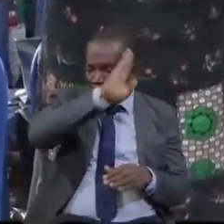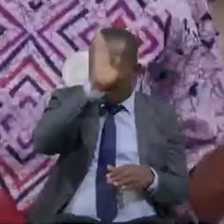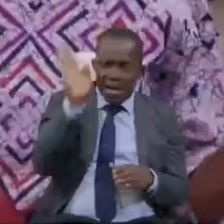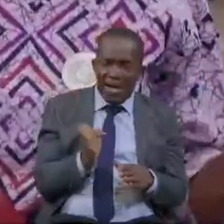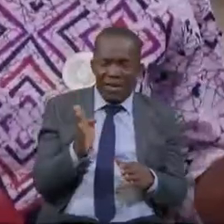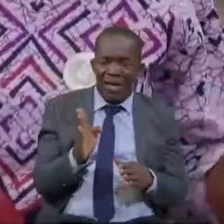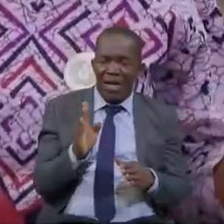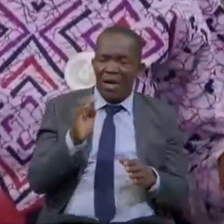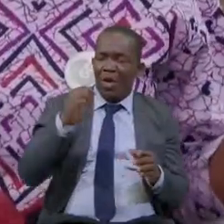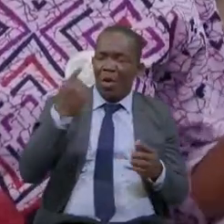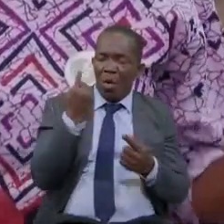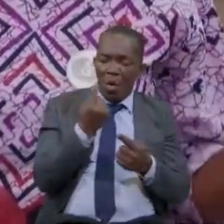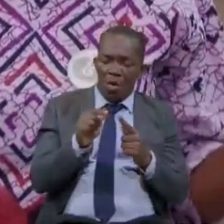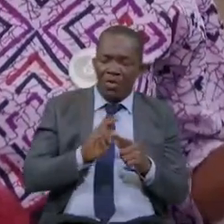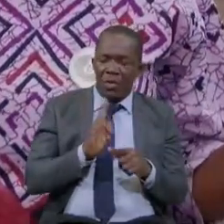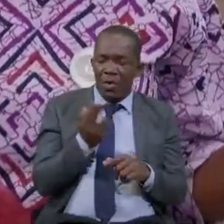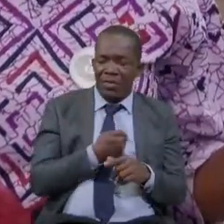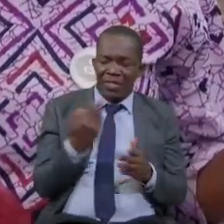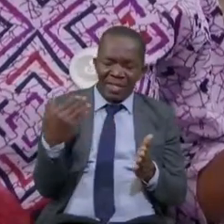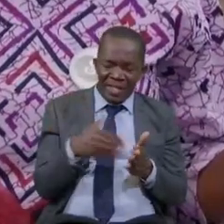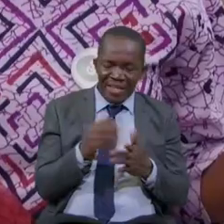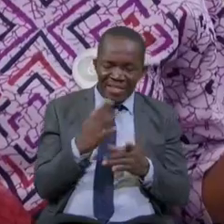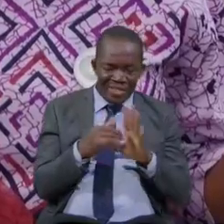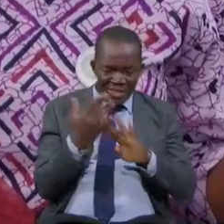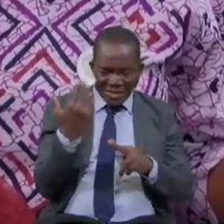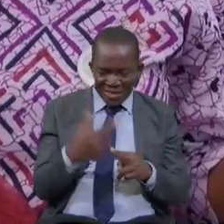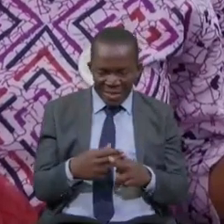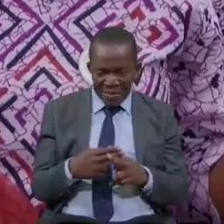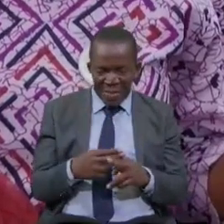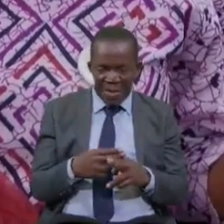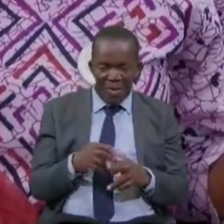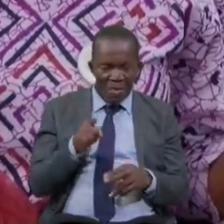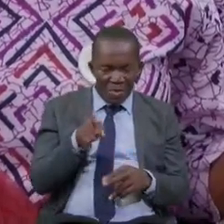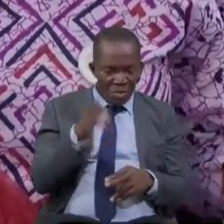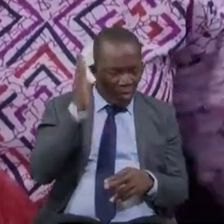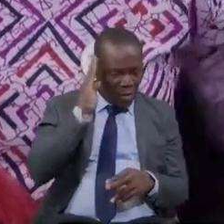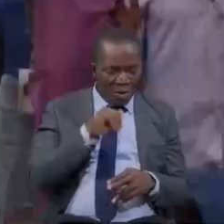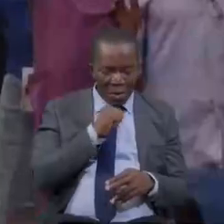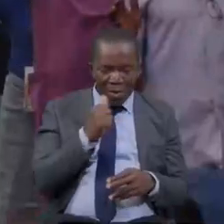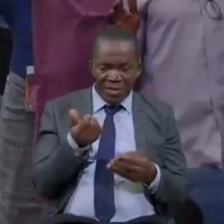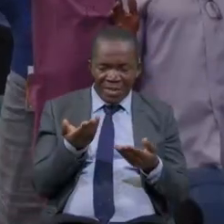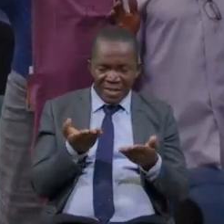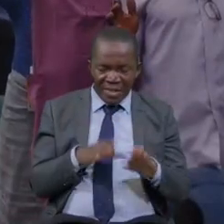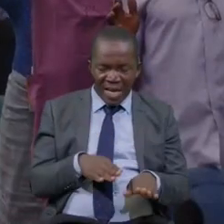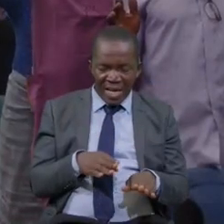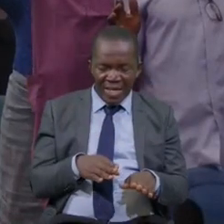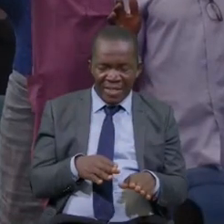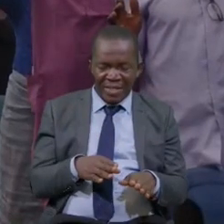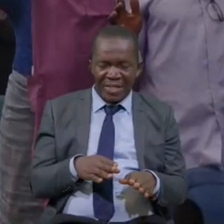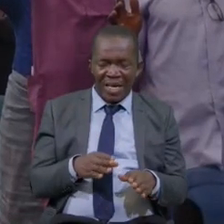de Jésus. Tu ne mourras pas à la place de quelqu'un d'autre.